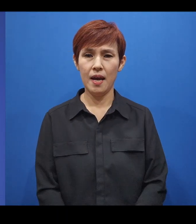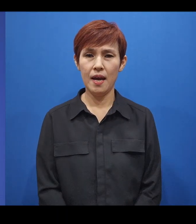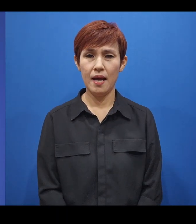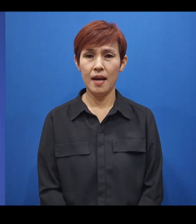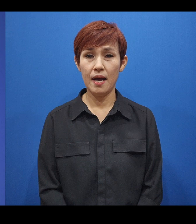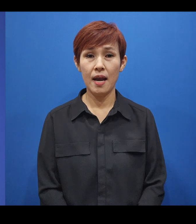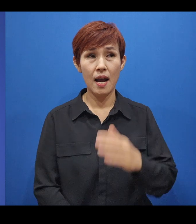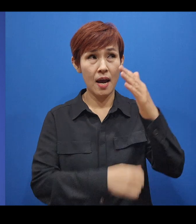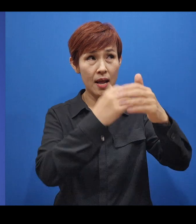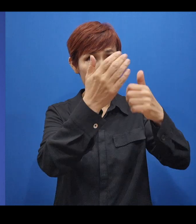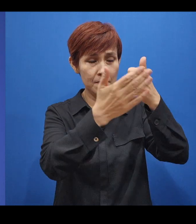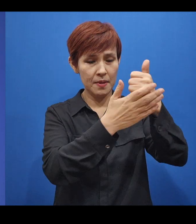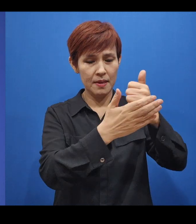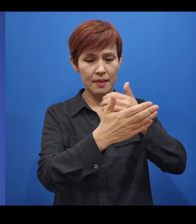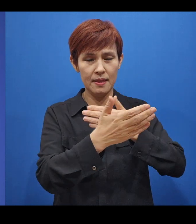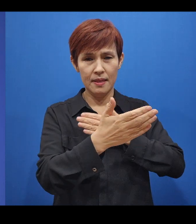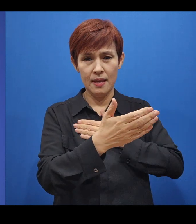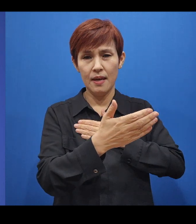하나님으로부터 태어나면 돼요.